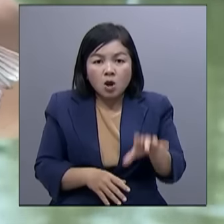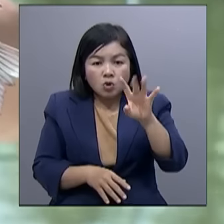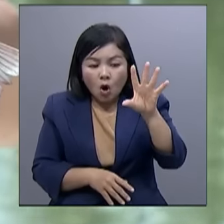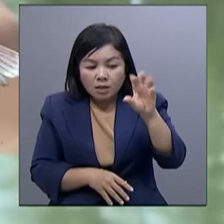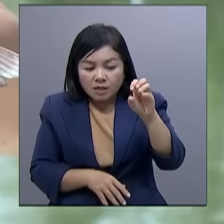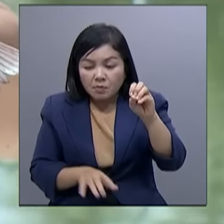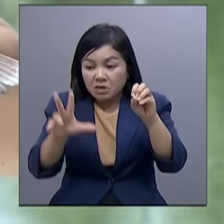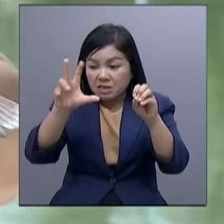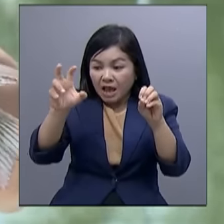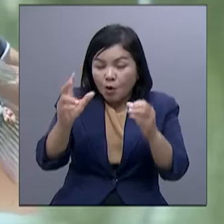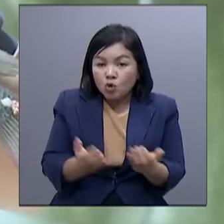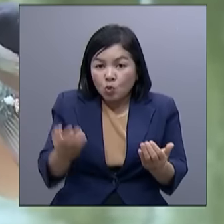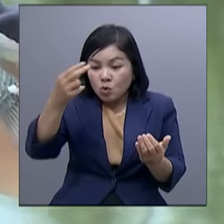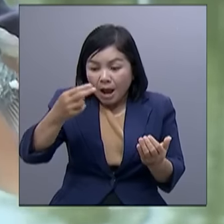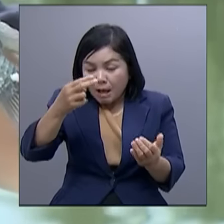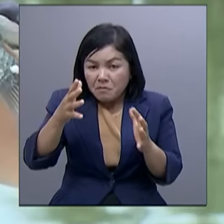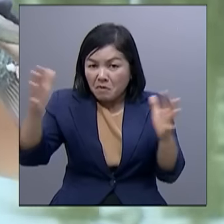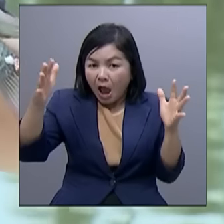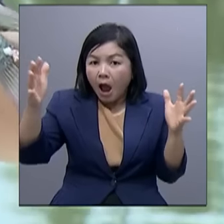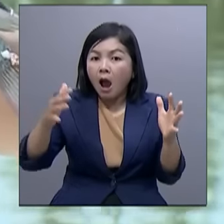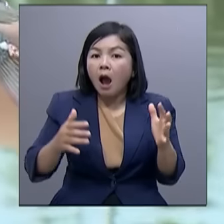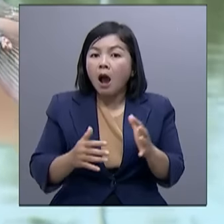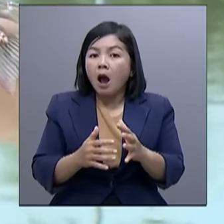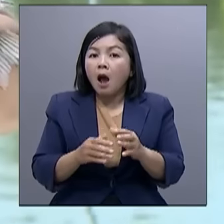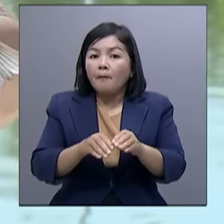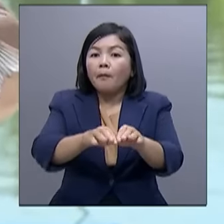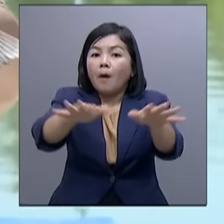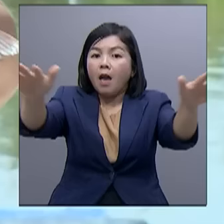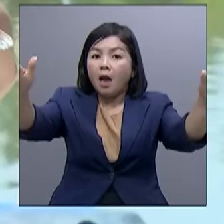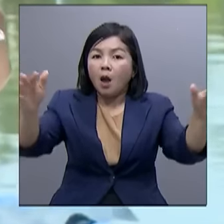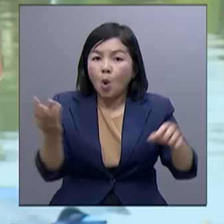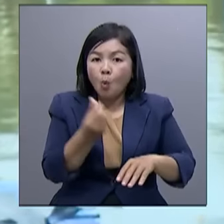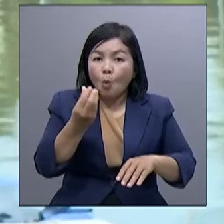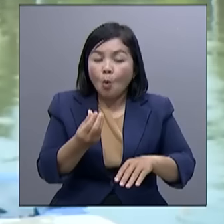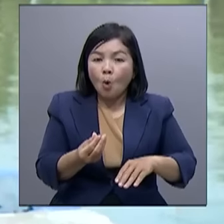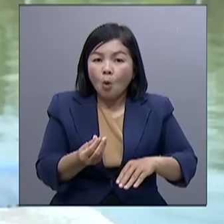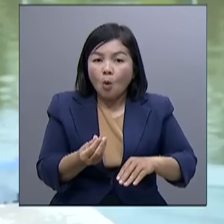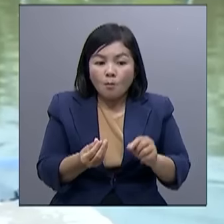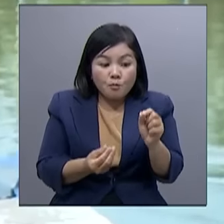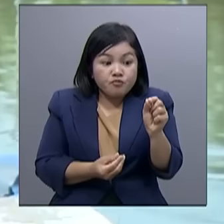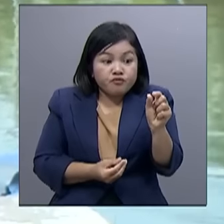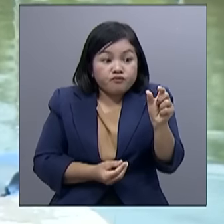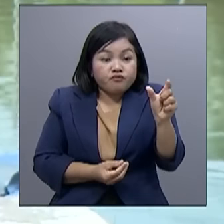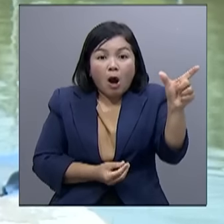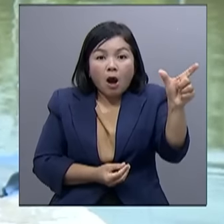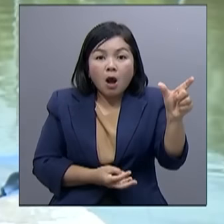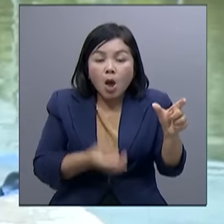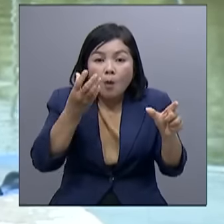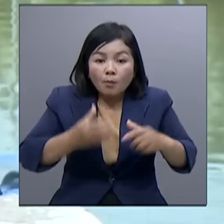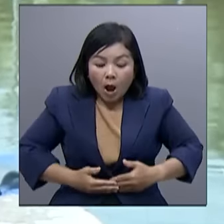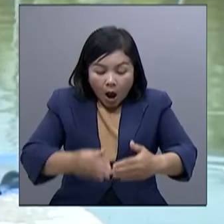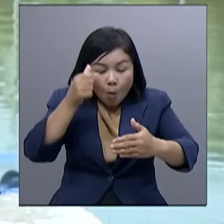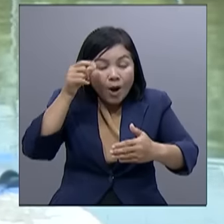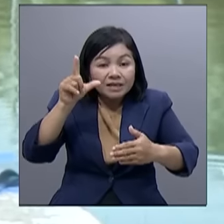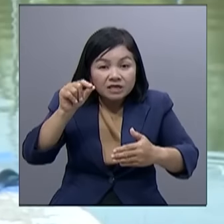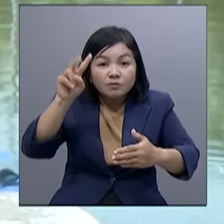ถึง300ตัวครับและที่สำคัญนะครับมีการเจริญวัยเนี่ยเร็วมากนะครับเพราะว่าสามารถตั้งท้องเนี่ยเพียงแค่22วัน